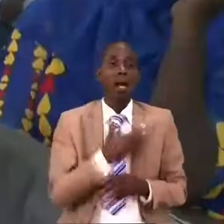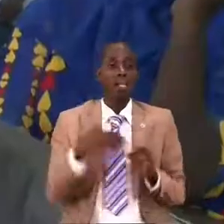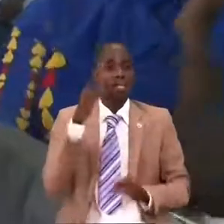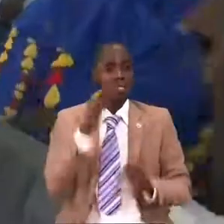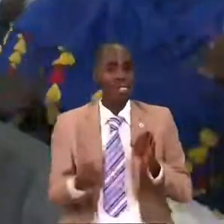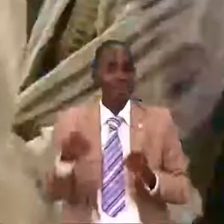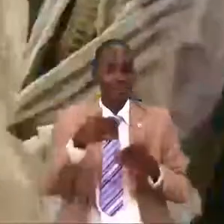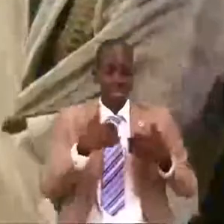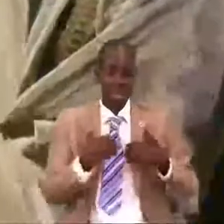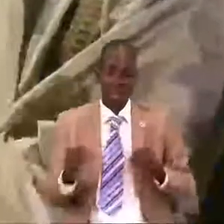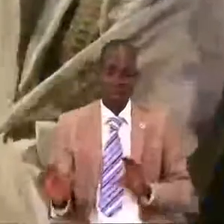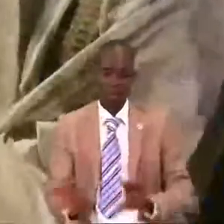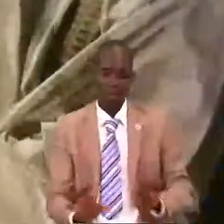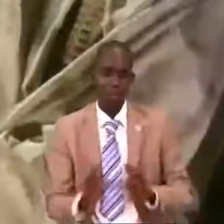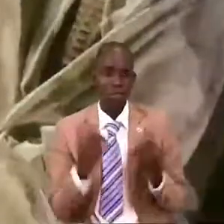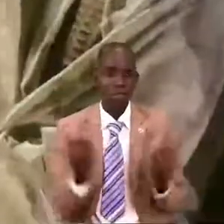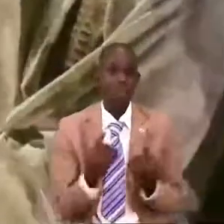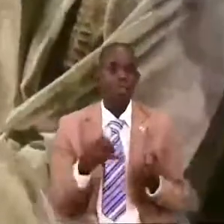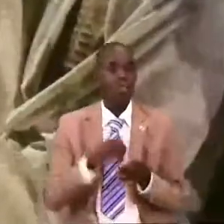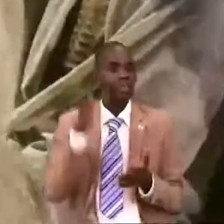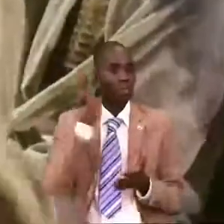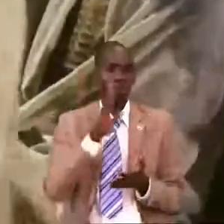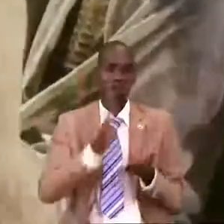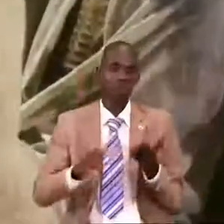Pourquoi ne pas crier « Amen »